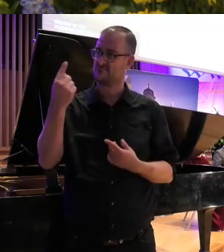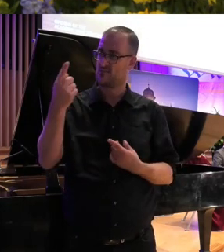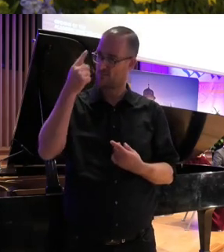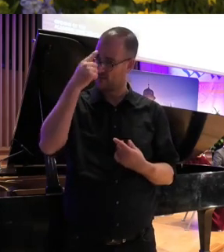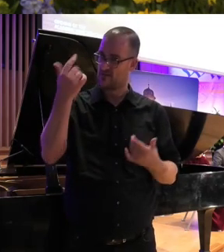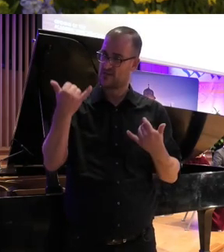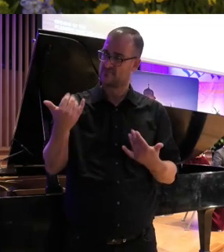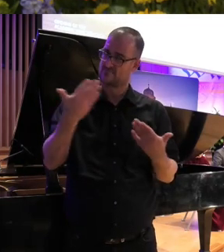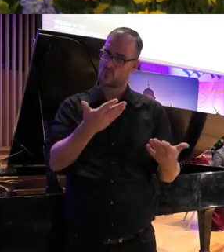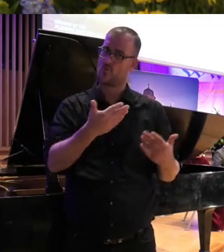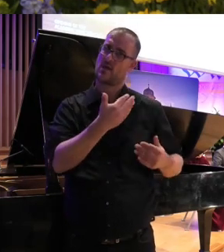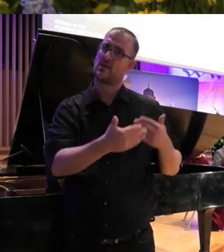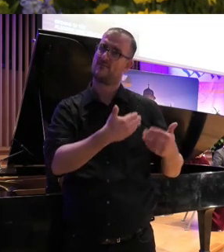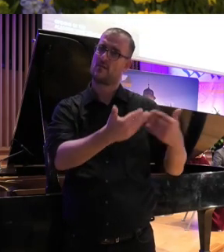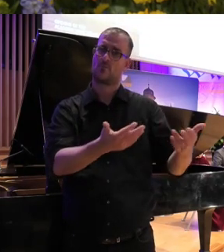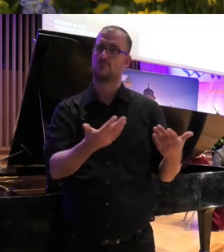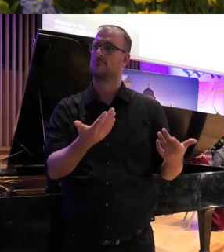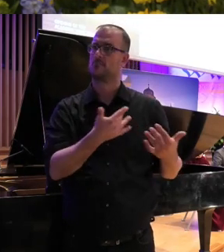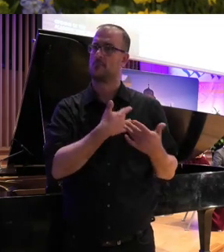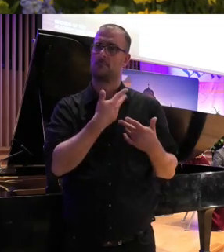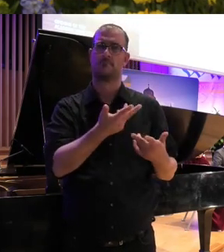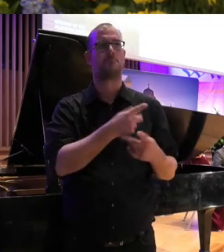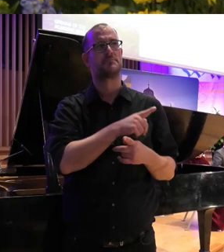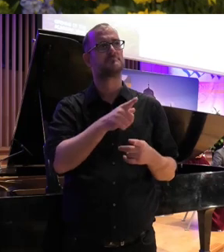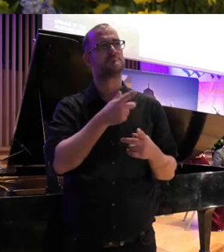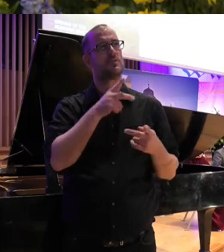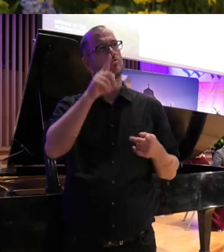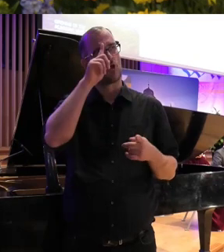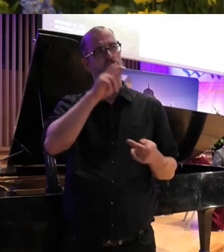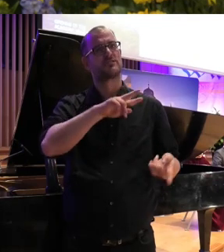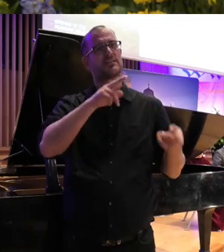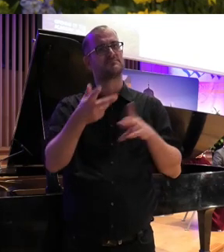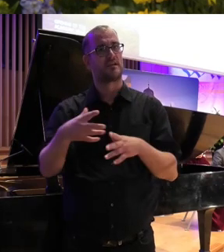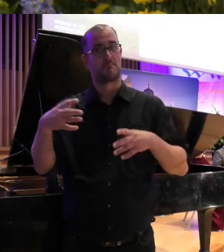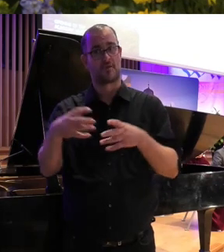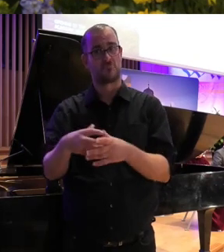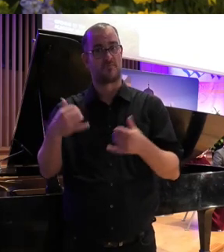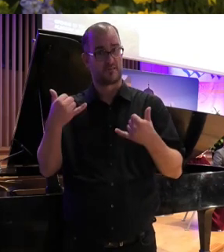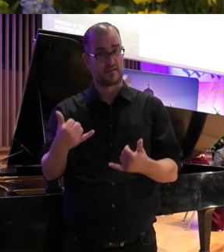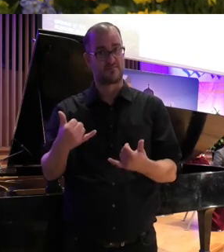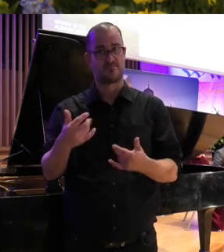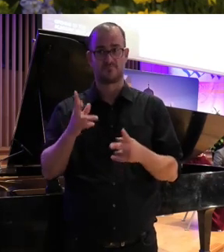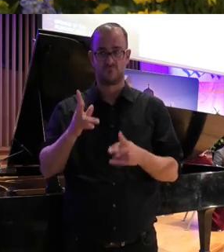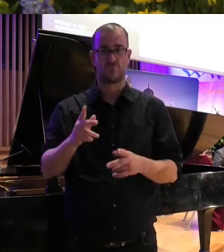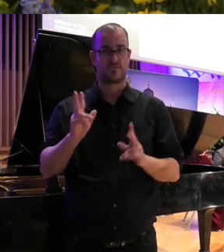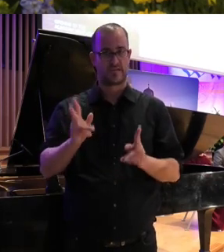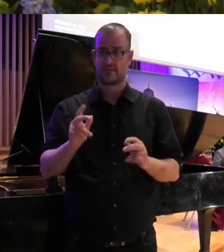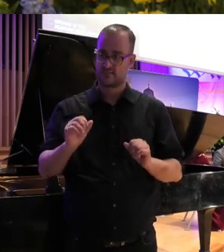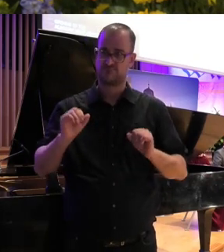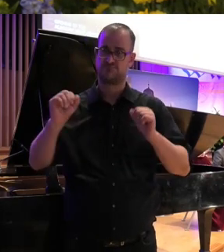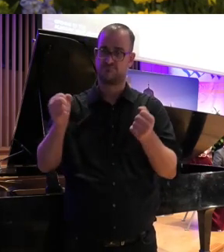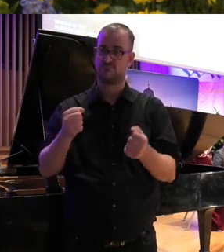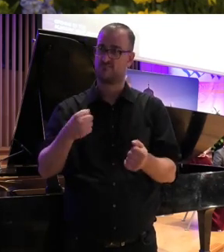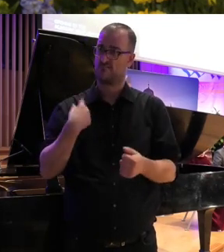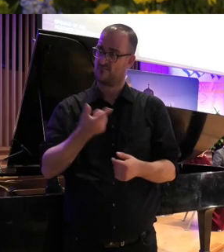diese Entwicklung hin zu einer Transfergemeinschaft, deutschen Transfergemeinschaft, tatsächlich jetzt auch in Angriff genommen wird? Und können wir